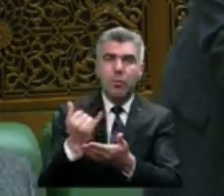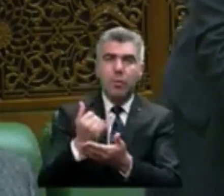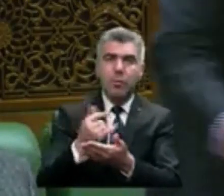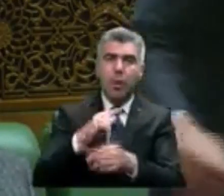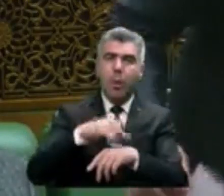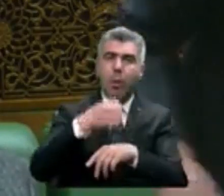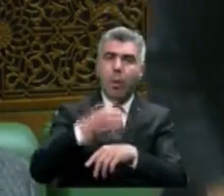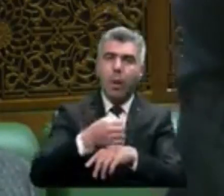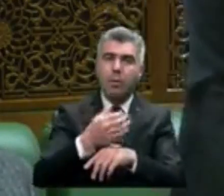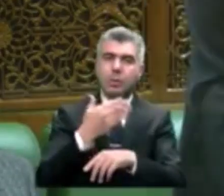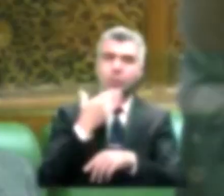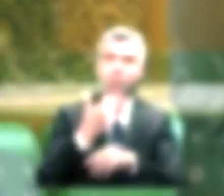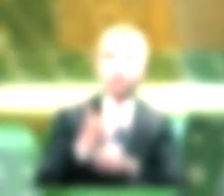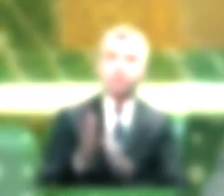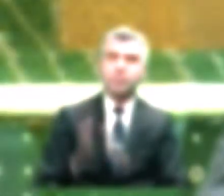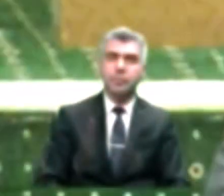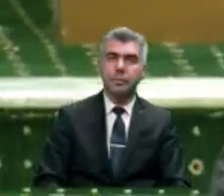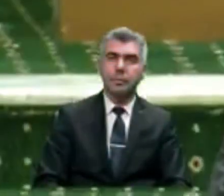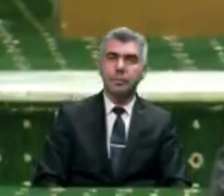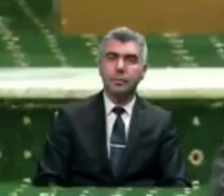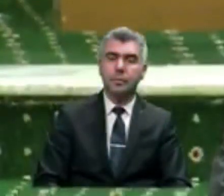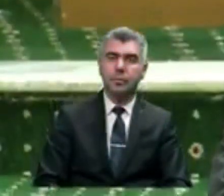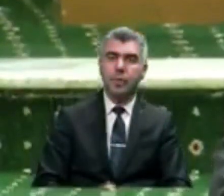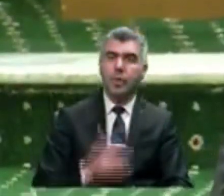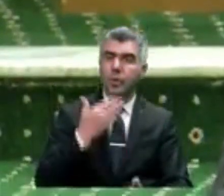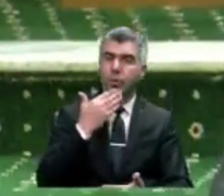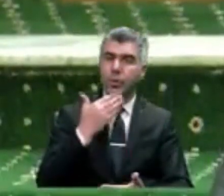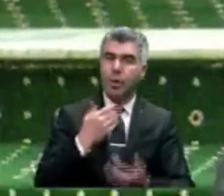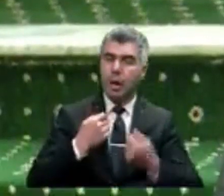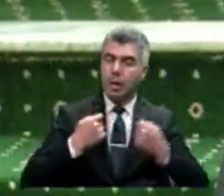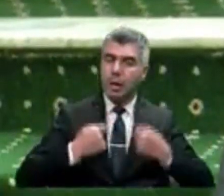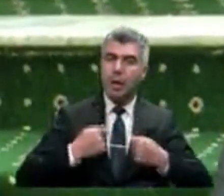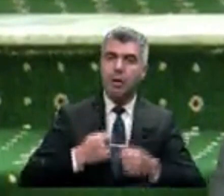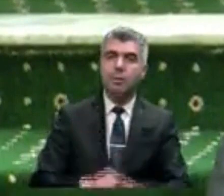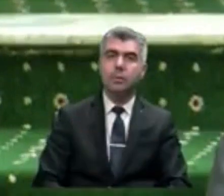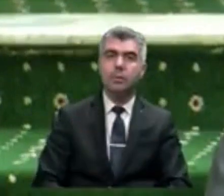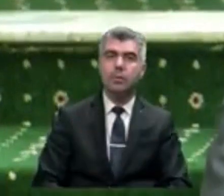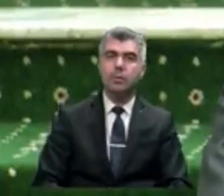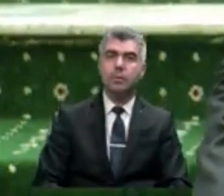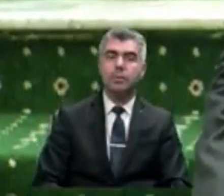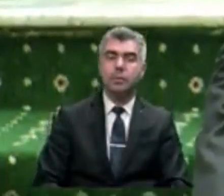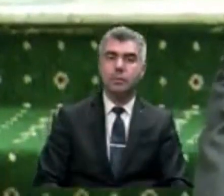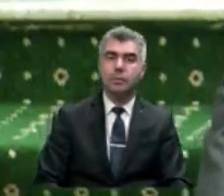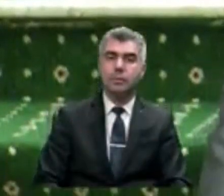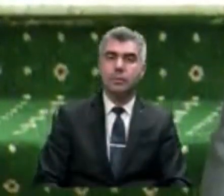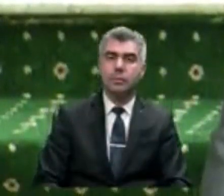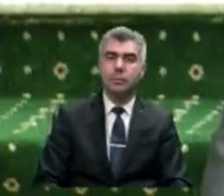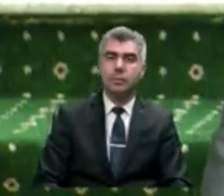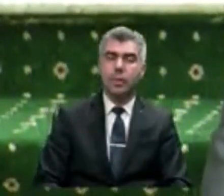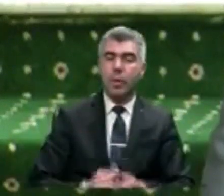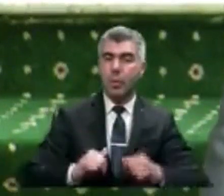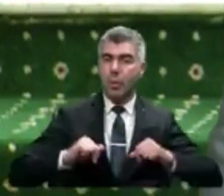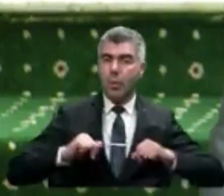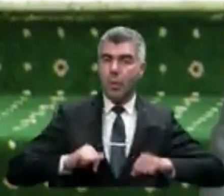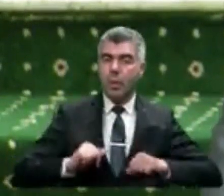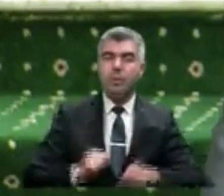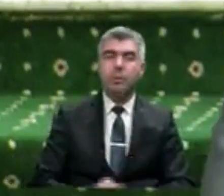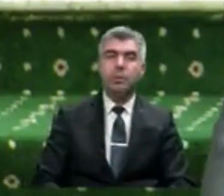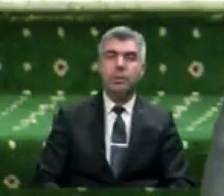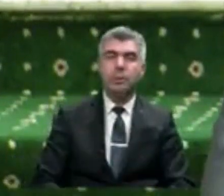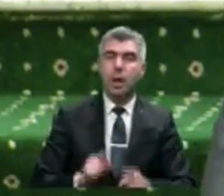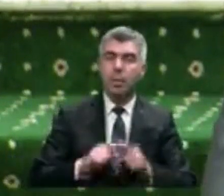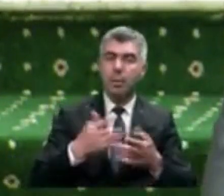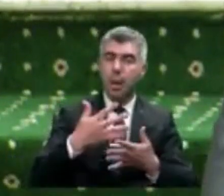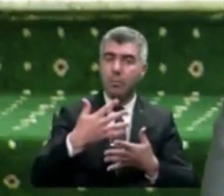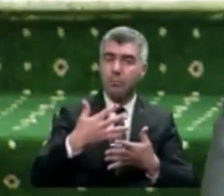سيد المست شكرا شكرا سيد الرئيس السيد الوزير المحترم هذا القرار